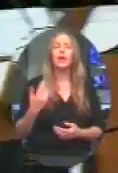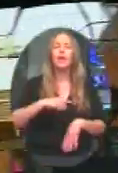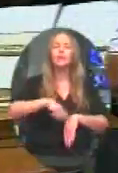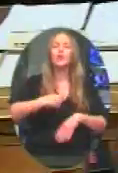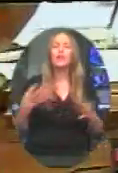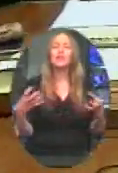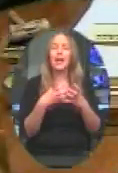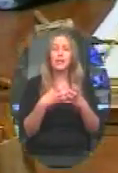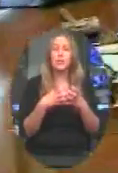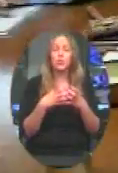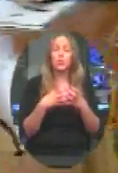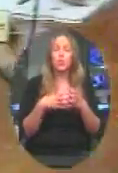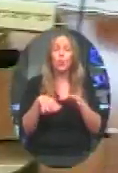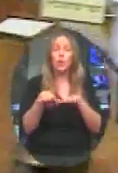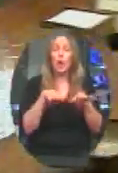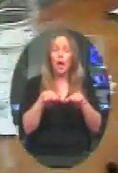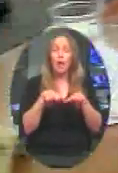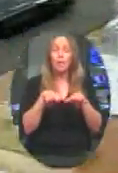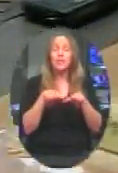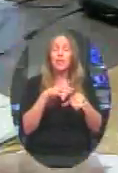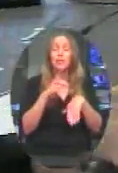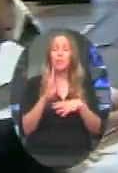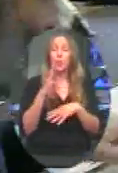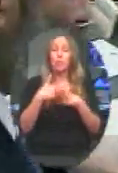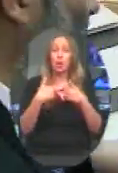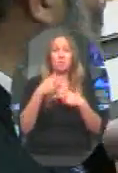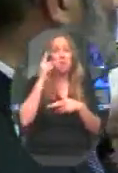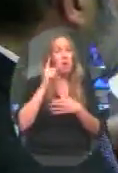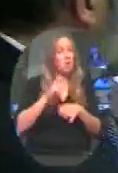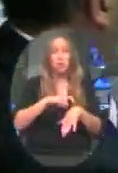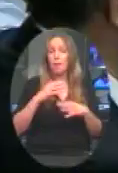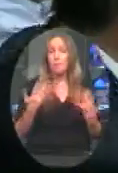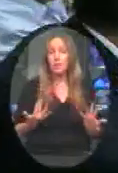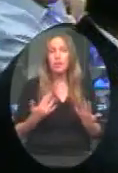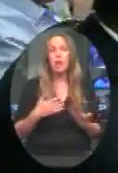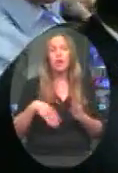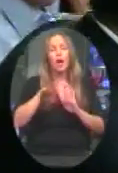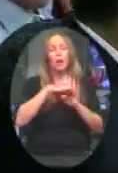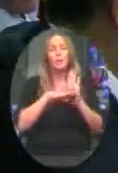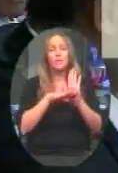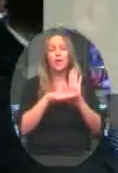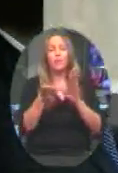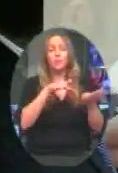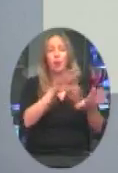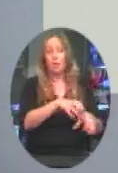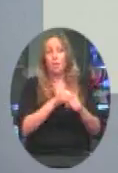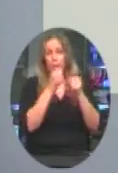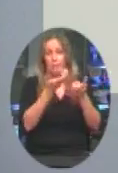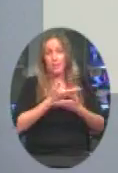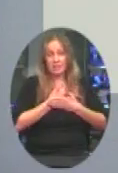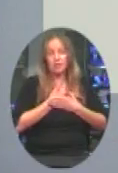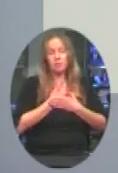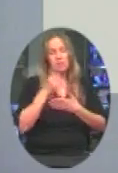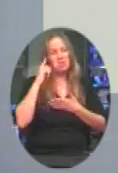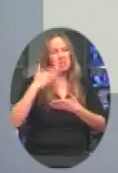הקבינט בחמישי הקרוב עוד לא ידועה, המתווה שתאמץ הממשלה ידוע כמעט במלואו. הממשלה תדחה לחברות הגז